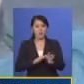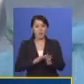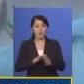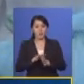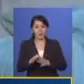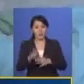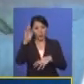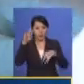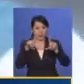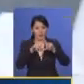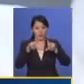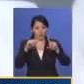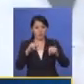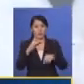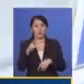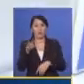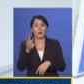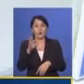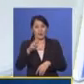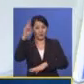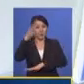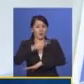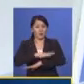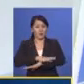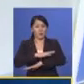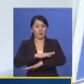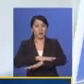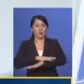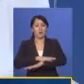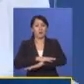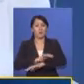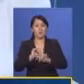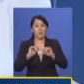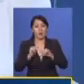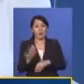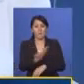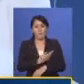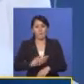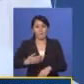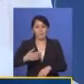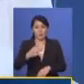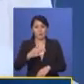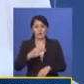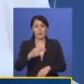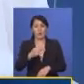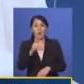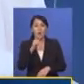Мектептегі химия сабағынан жеңілдірек болады. Біз экспериментер